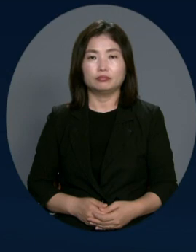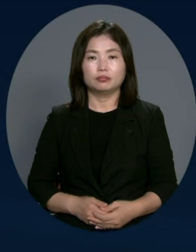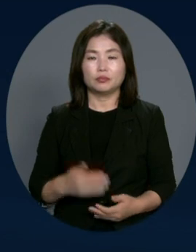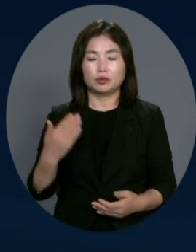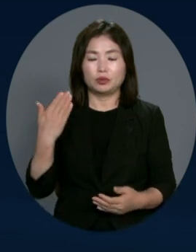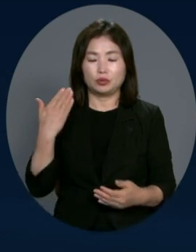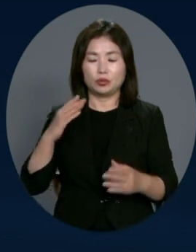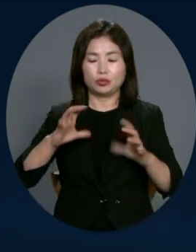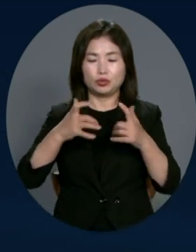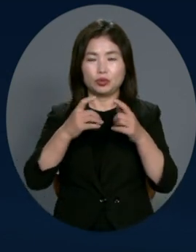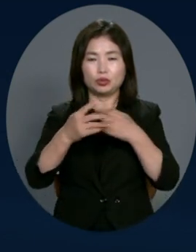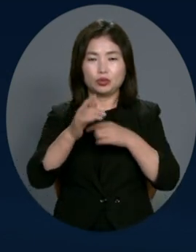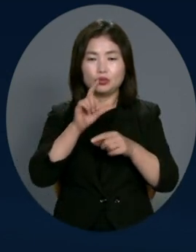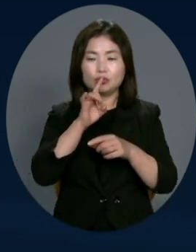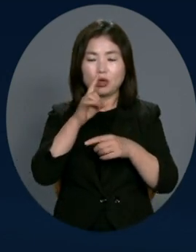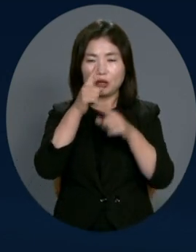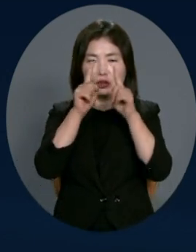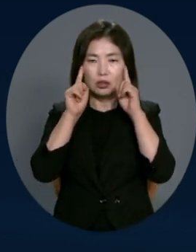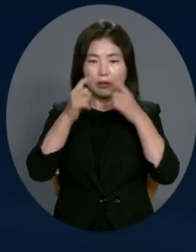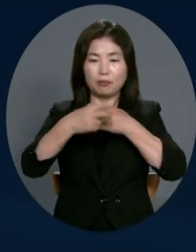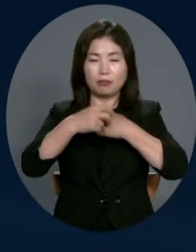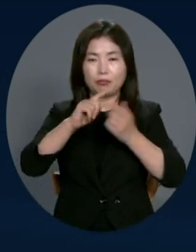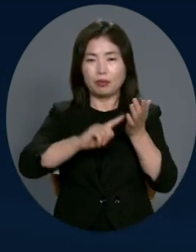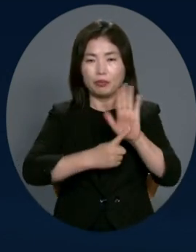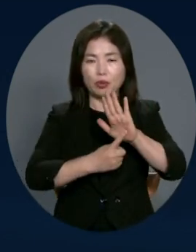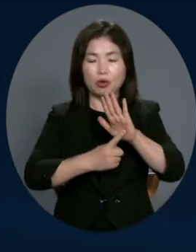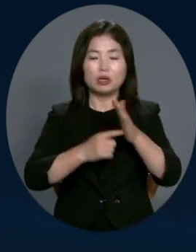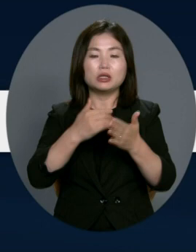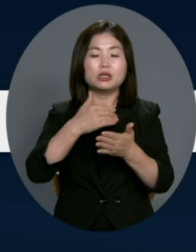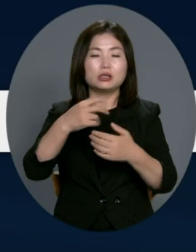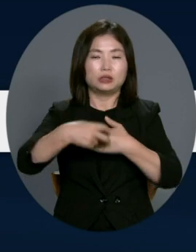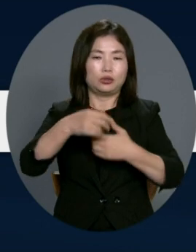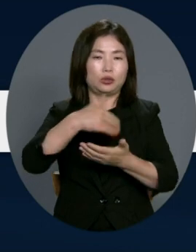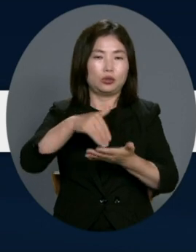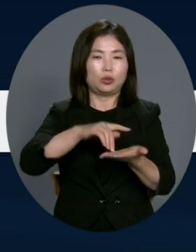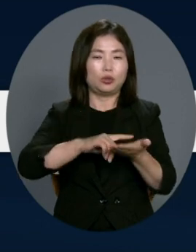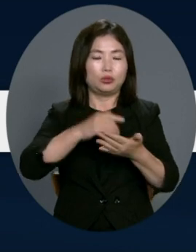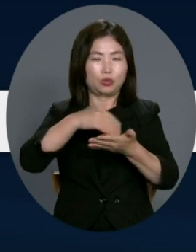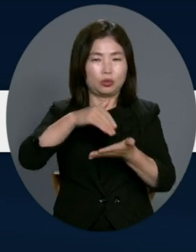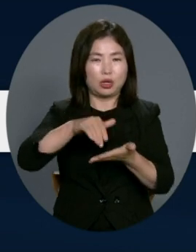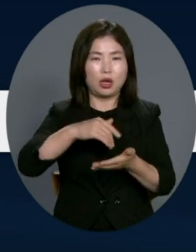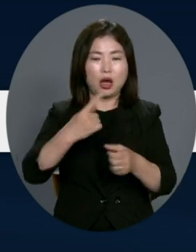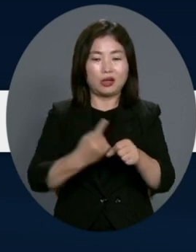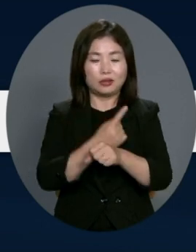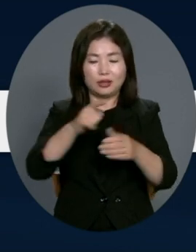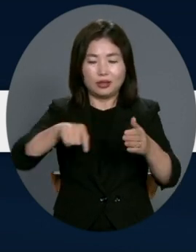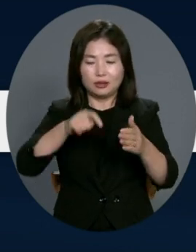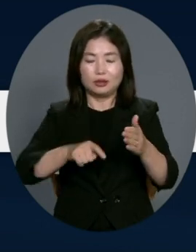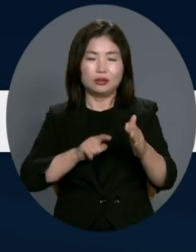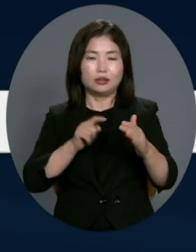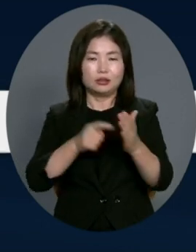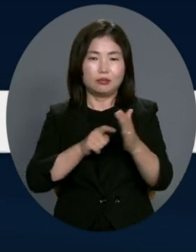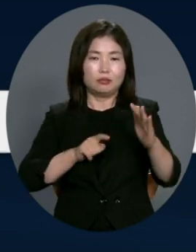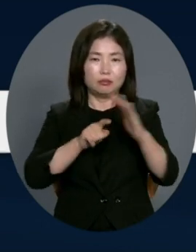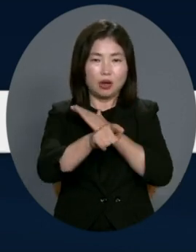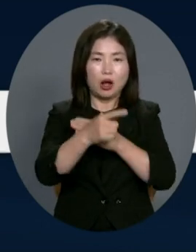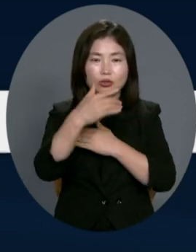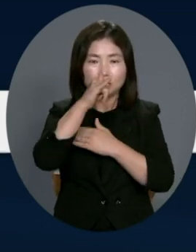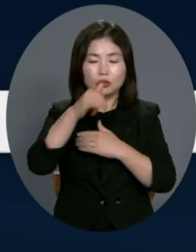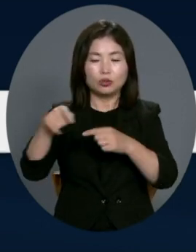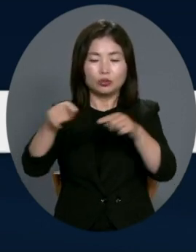최근 국립중앙의료원이 발표한 공공보건 의료 통계입니다 응급실을 1시간 안에 이용할 수 있는 비율은